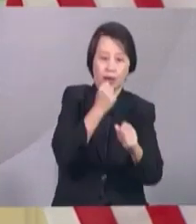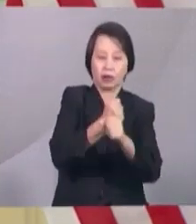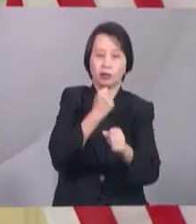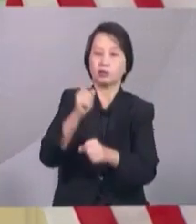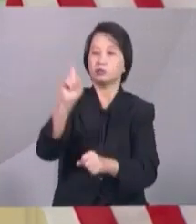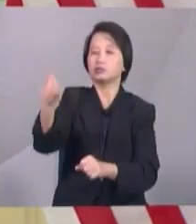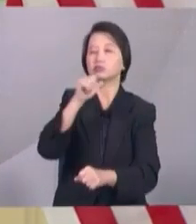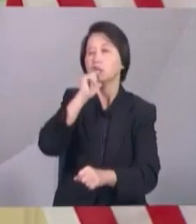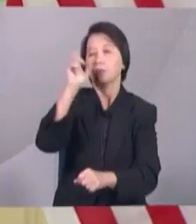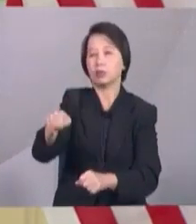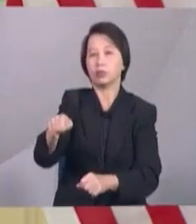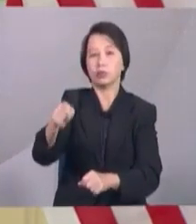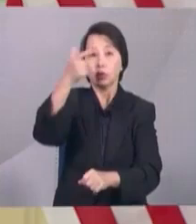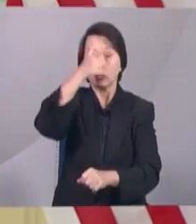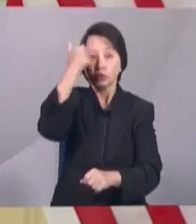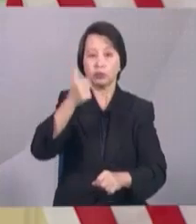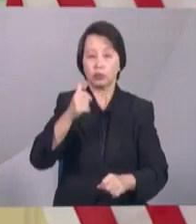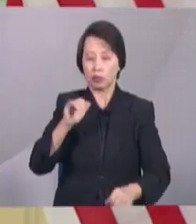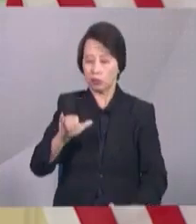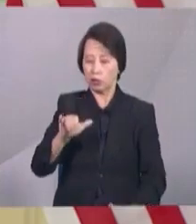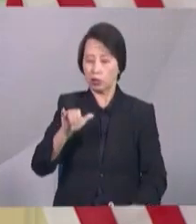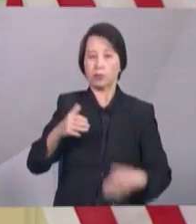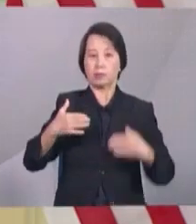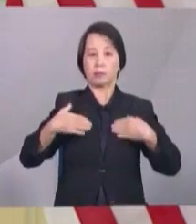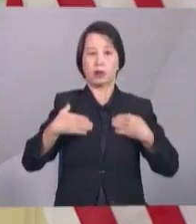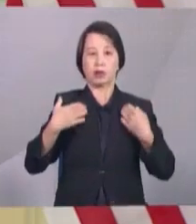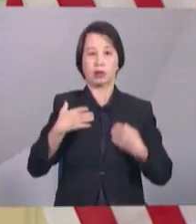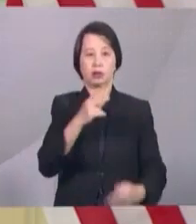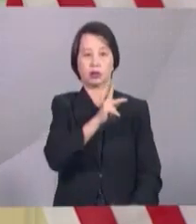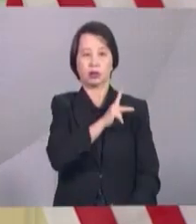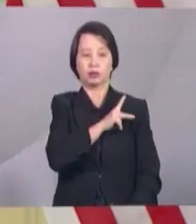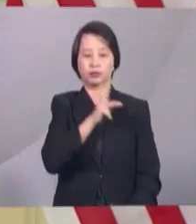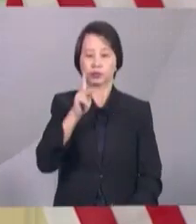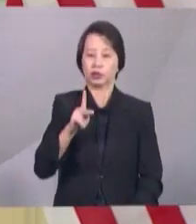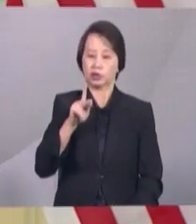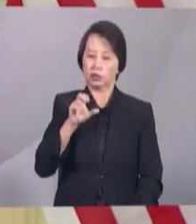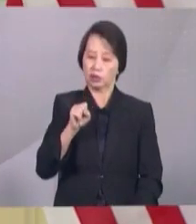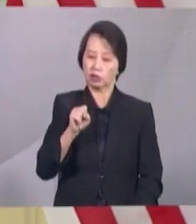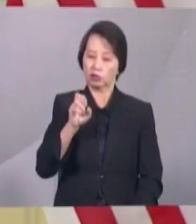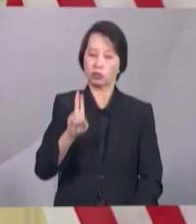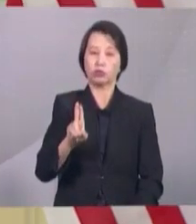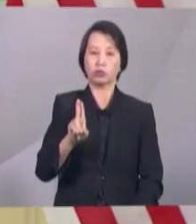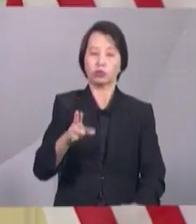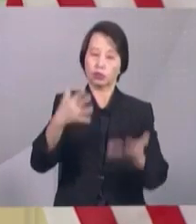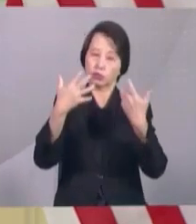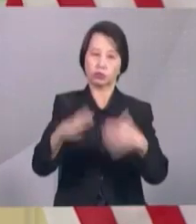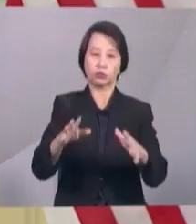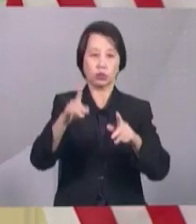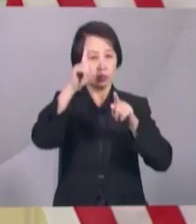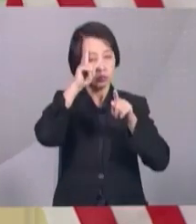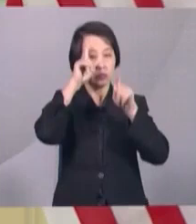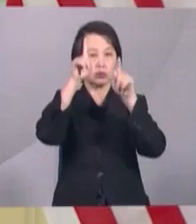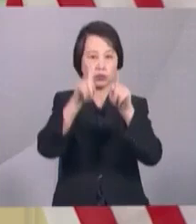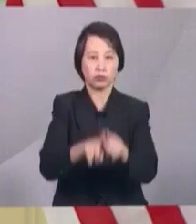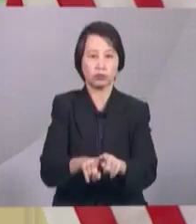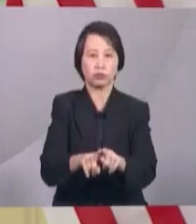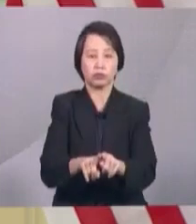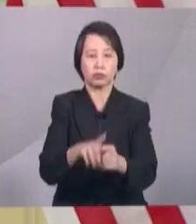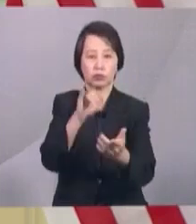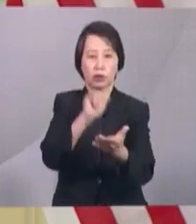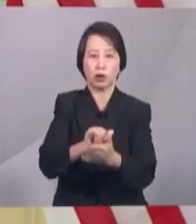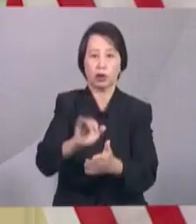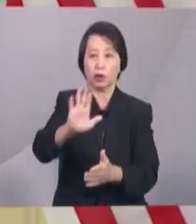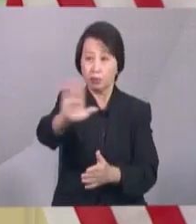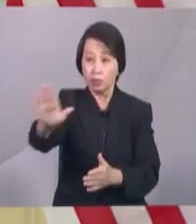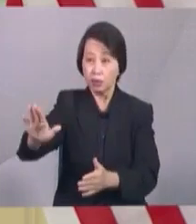kerana yang berbahagia Tan Sri Ketua Setiausaha Negara telah pun bersetuju bahawa